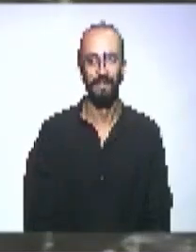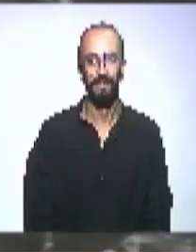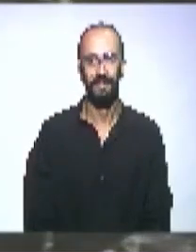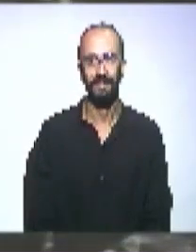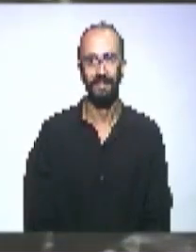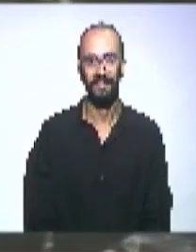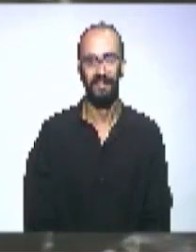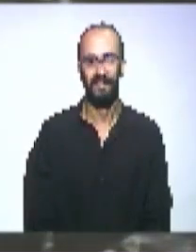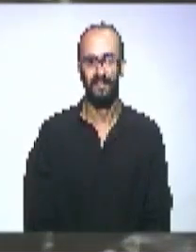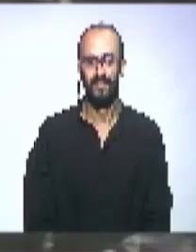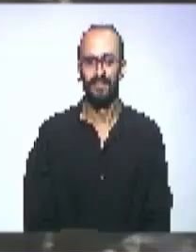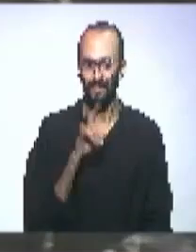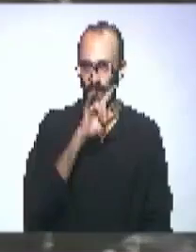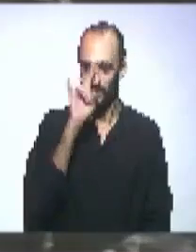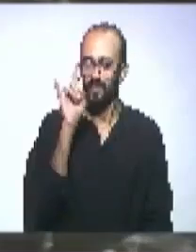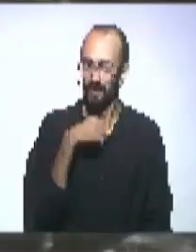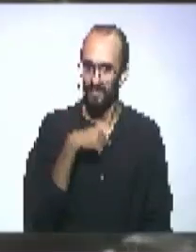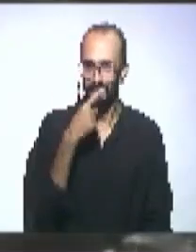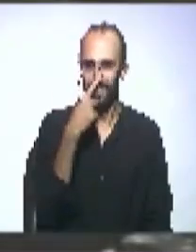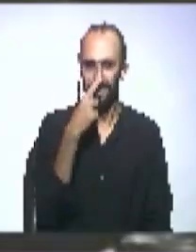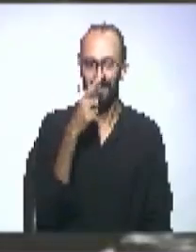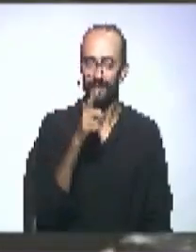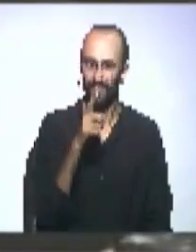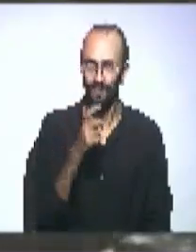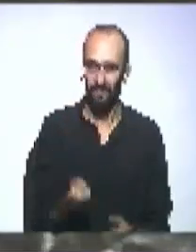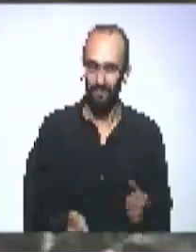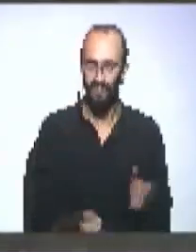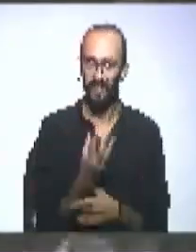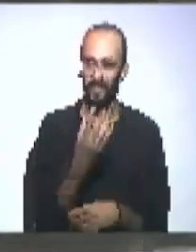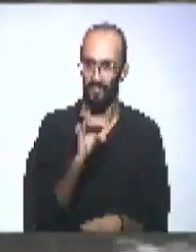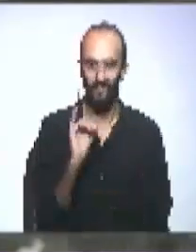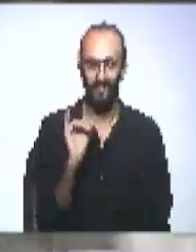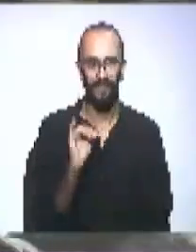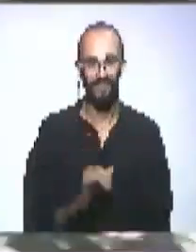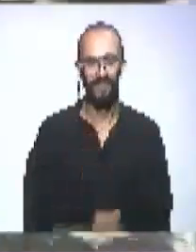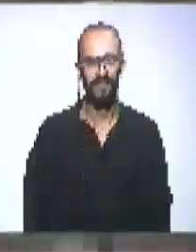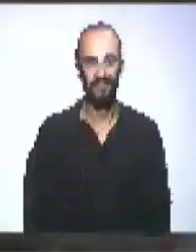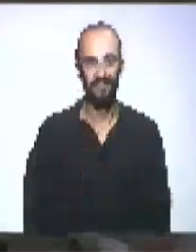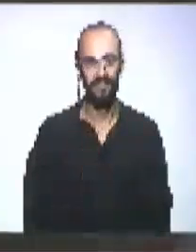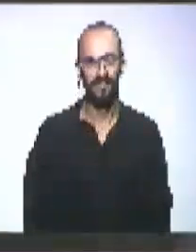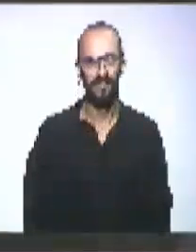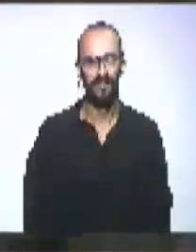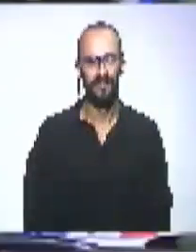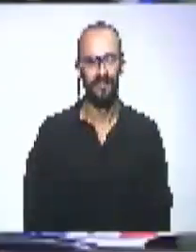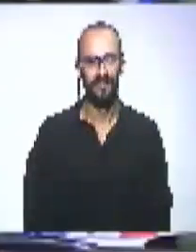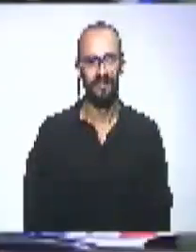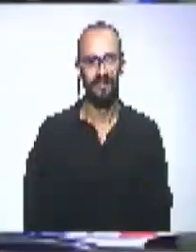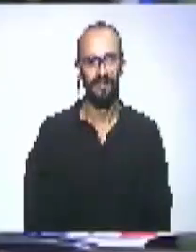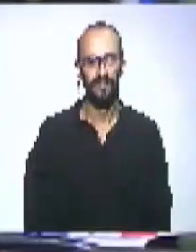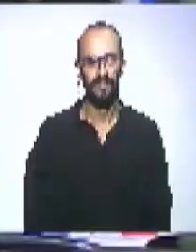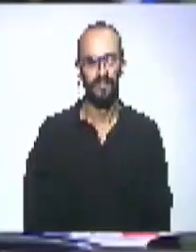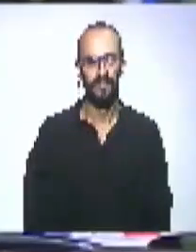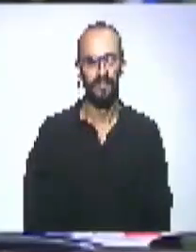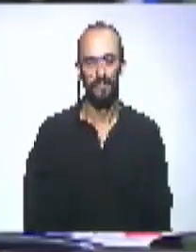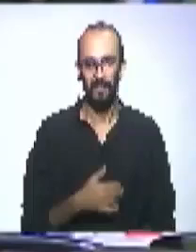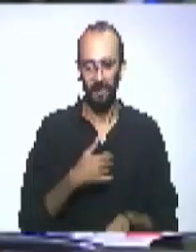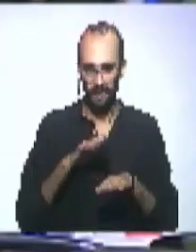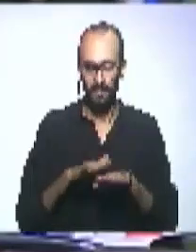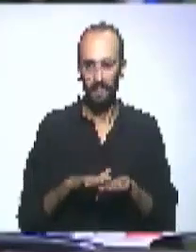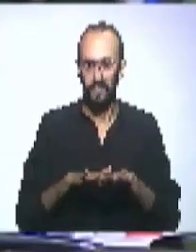كلنا شرانيين. حاضر، ما هو انا طب انتي بتاخديني على غفلة بس. ماشي ماشي حاضر. نفرد دي بقى شوية، لو احنا